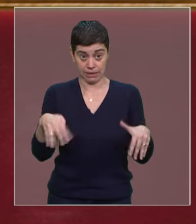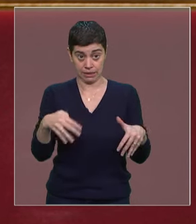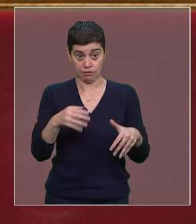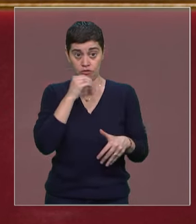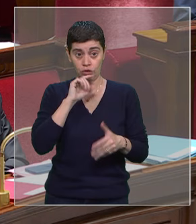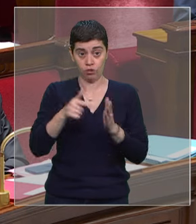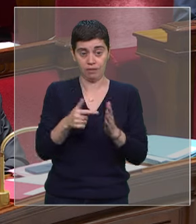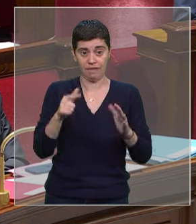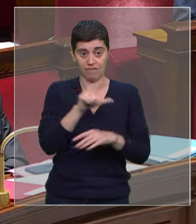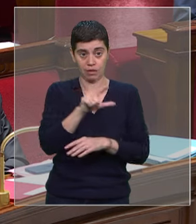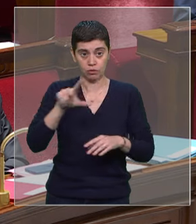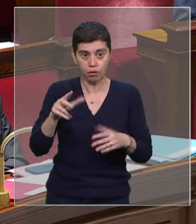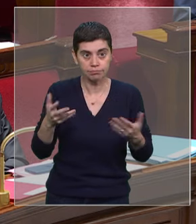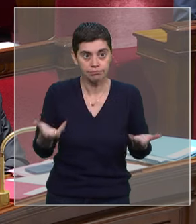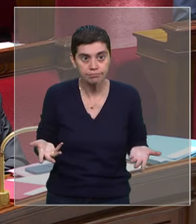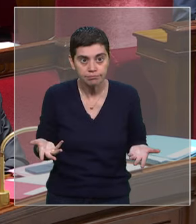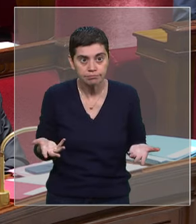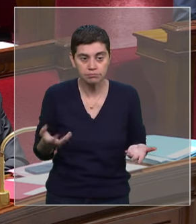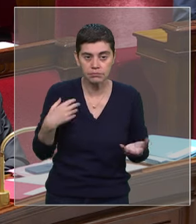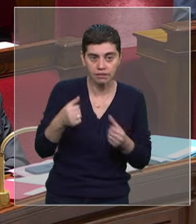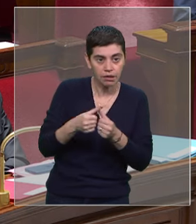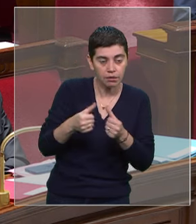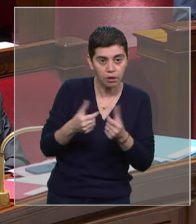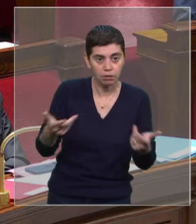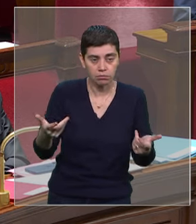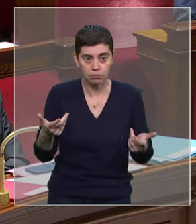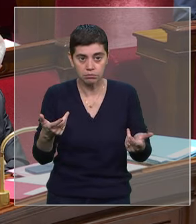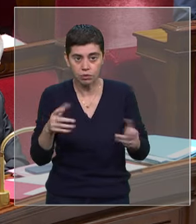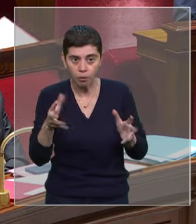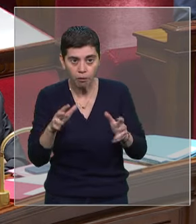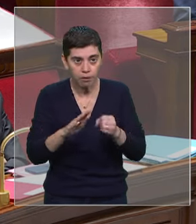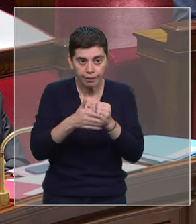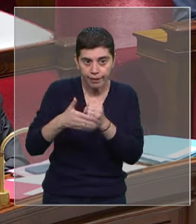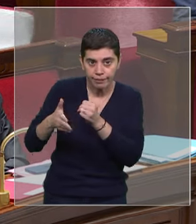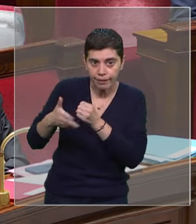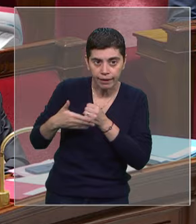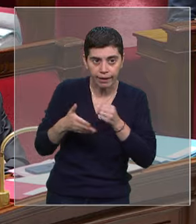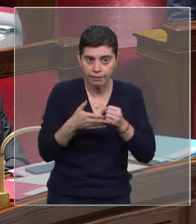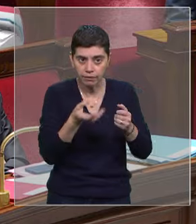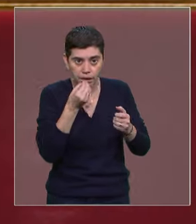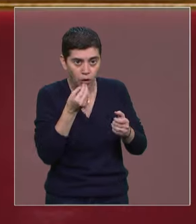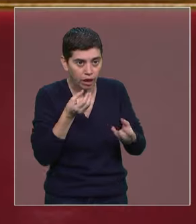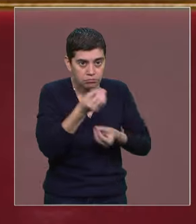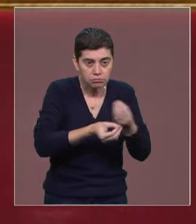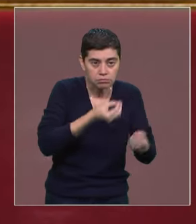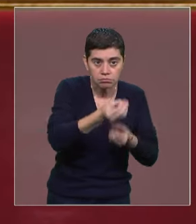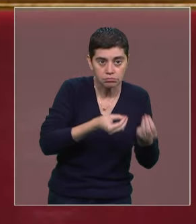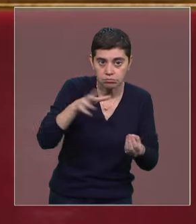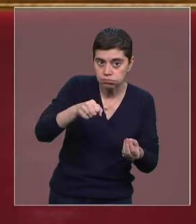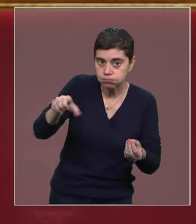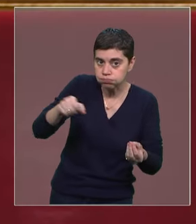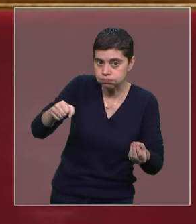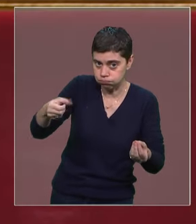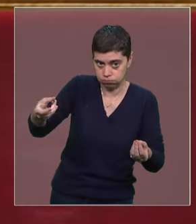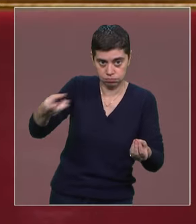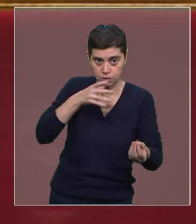2023, ils n'ont pu se saisir de toutes les opportunités pour mieux aider les plus précaires sur le plan alimentaire, car aucun fonds